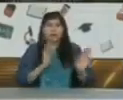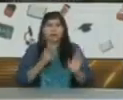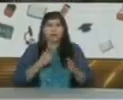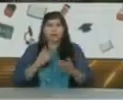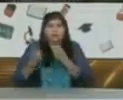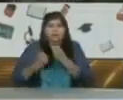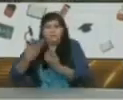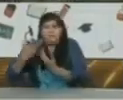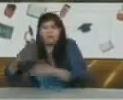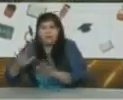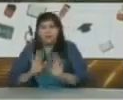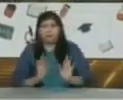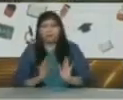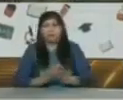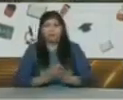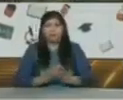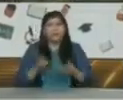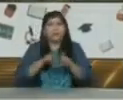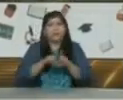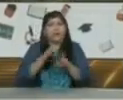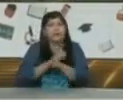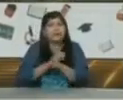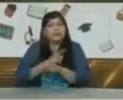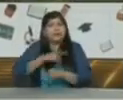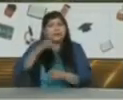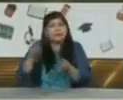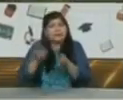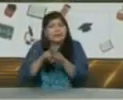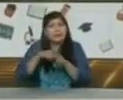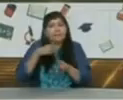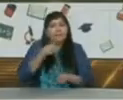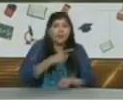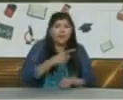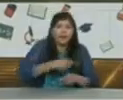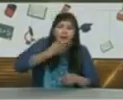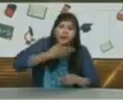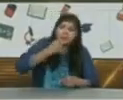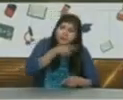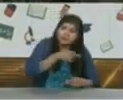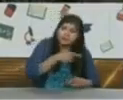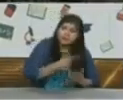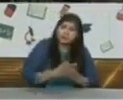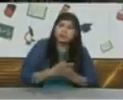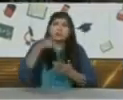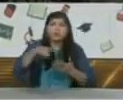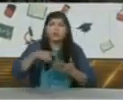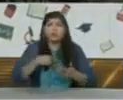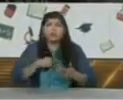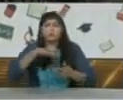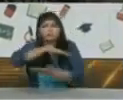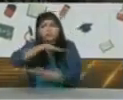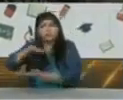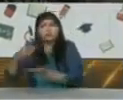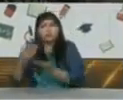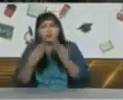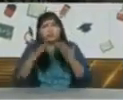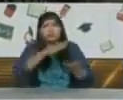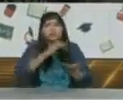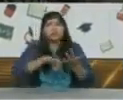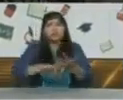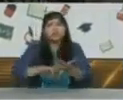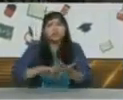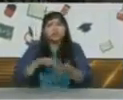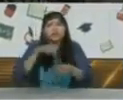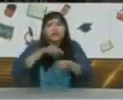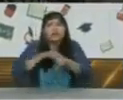भागिए मत। वहीं टीचर्स के लिए मेरी सलाह ये है, वो विद्यार्थियों से उनको